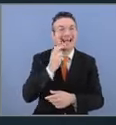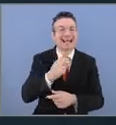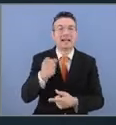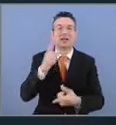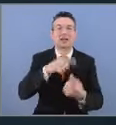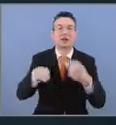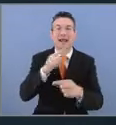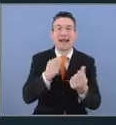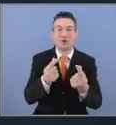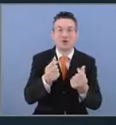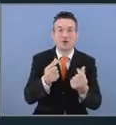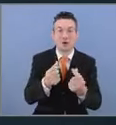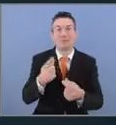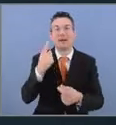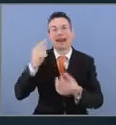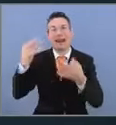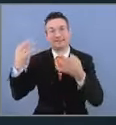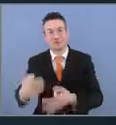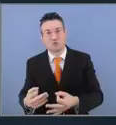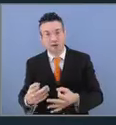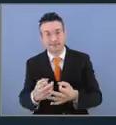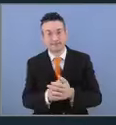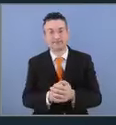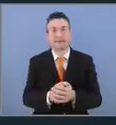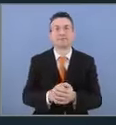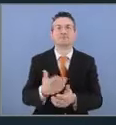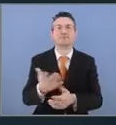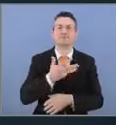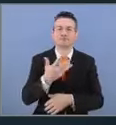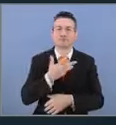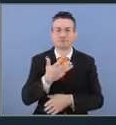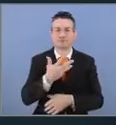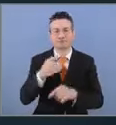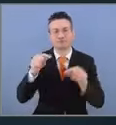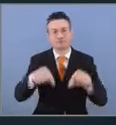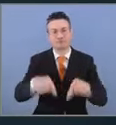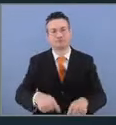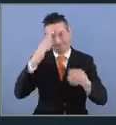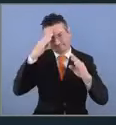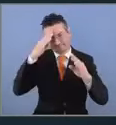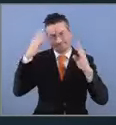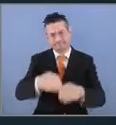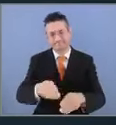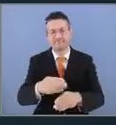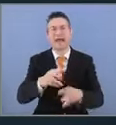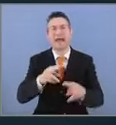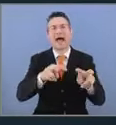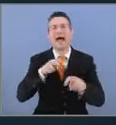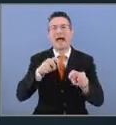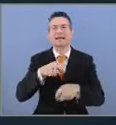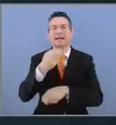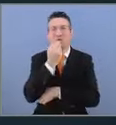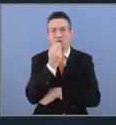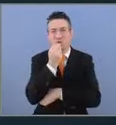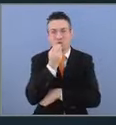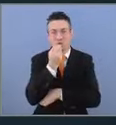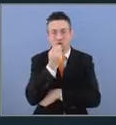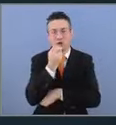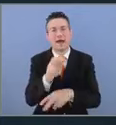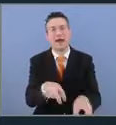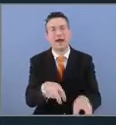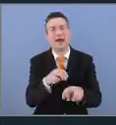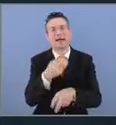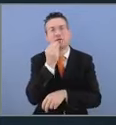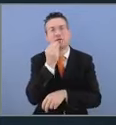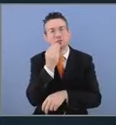che è l'argomento del focus group di oggi, l'agri-food. L'agri-food è un settore su cui la Regione Lazio